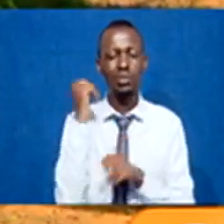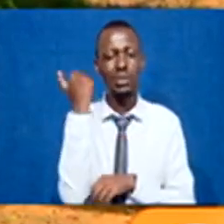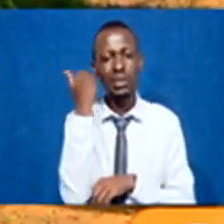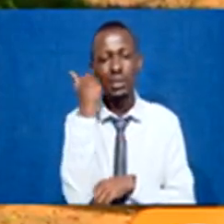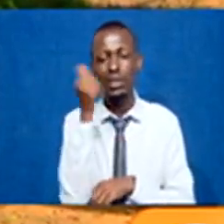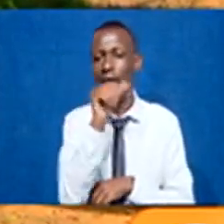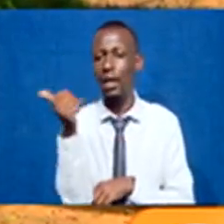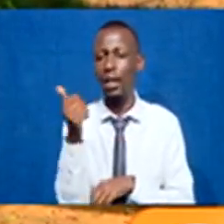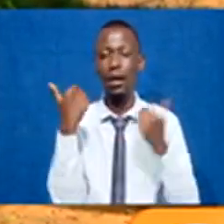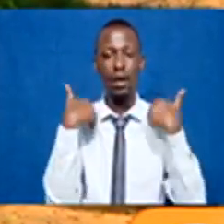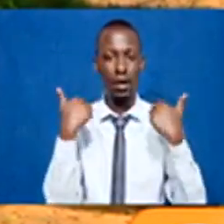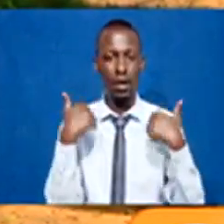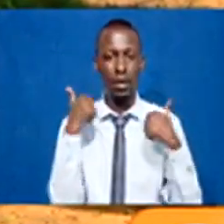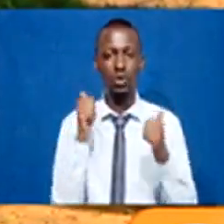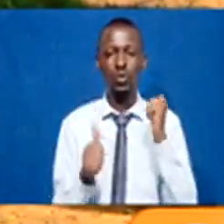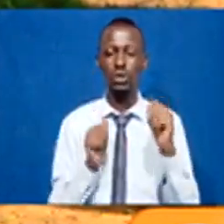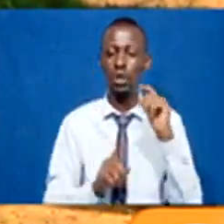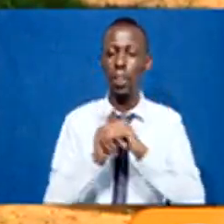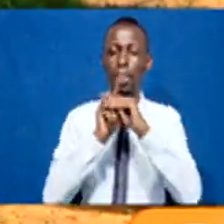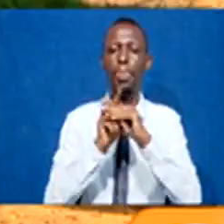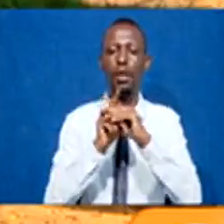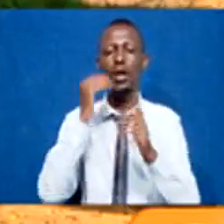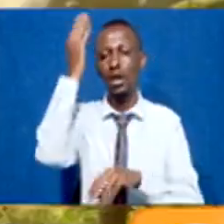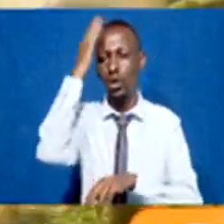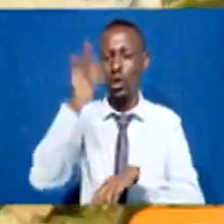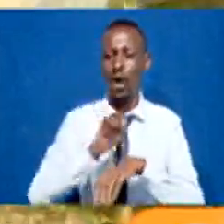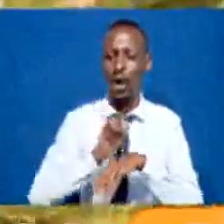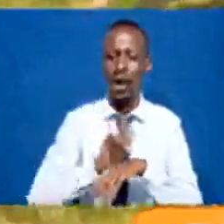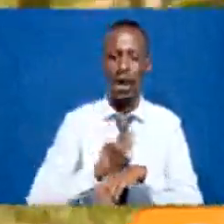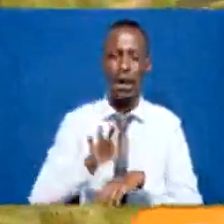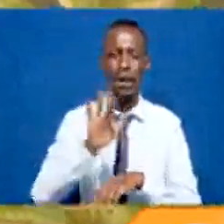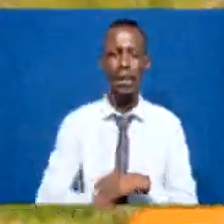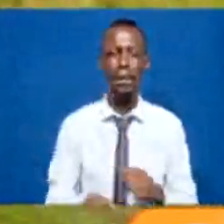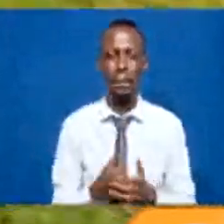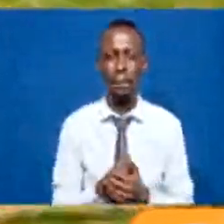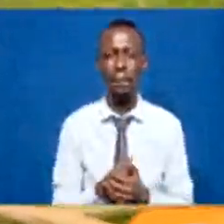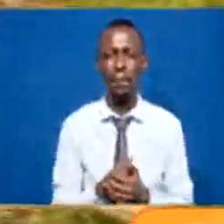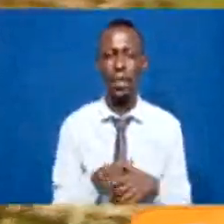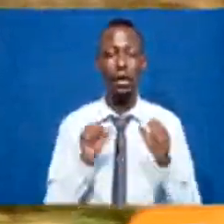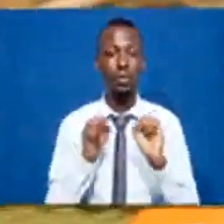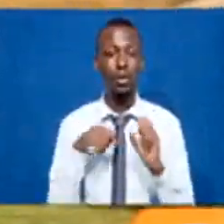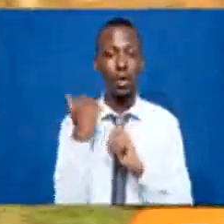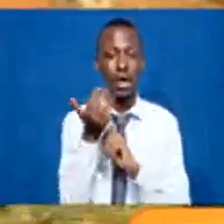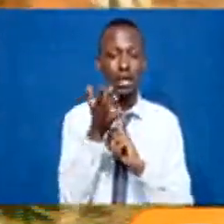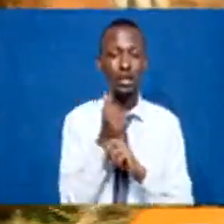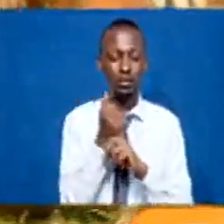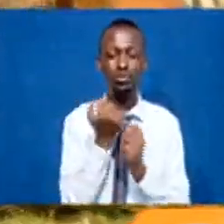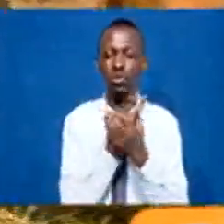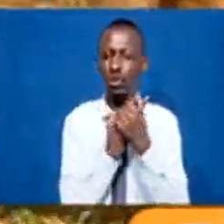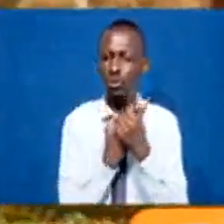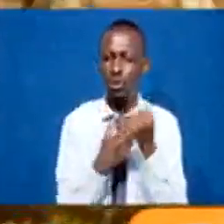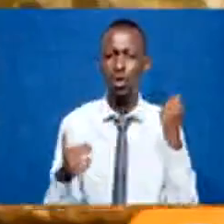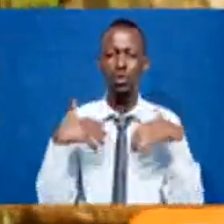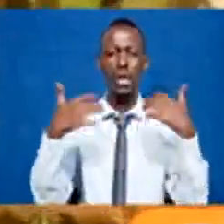ingine yenye imetoka, wana detect mapema kabla. Ili kufanikisha ufugaji mseto,